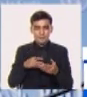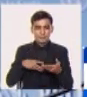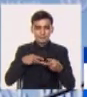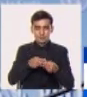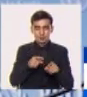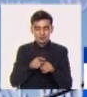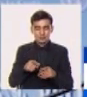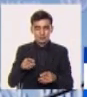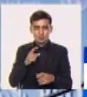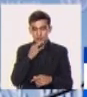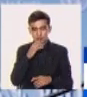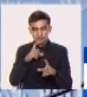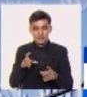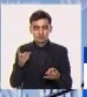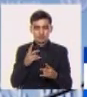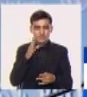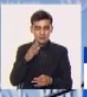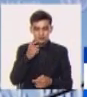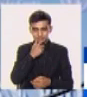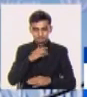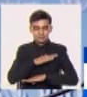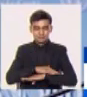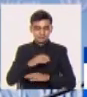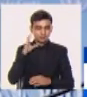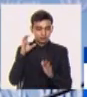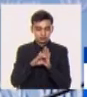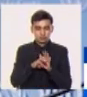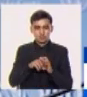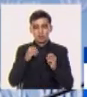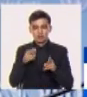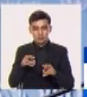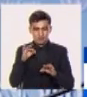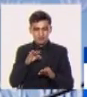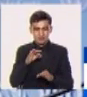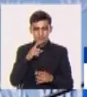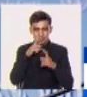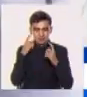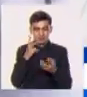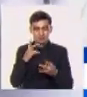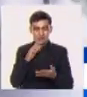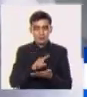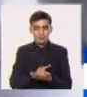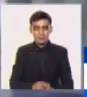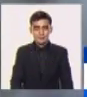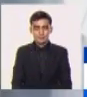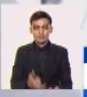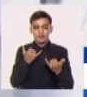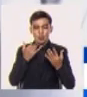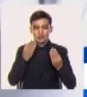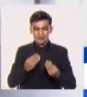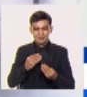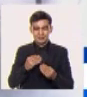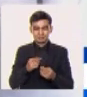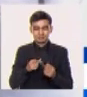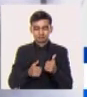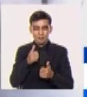цепочки передачи. Проявите солидарность в соблюдении правил безопасности и носите маски. На сегодняшний день лидерство в мире по